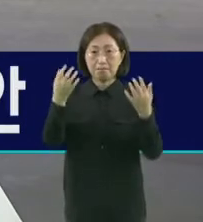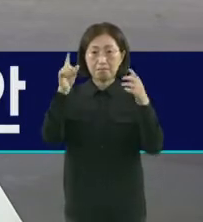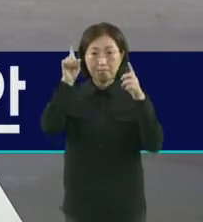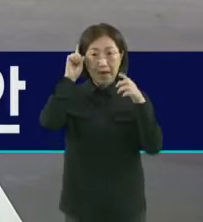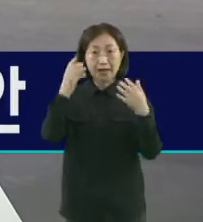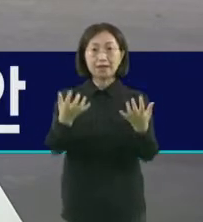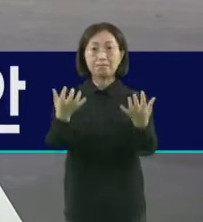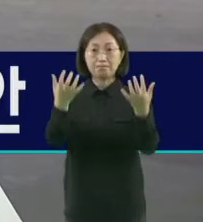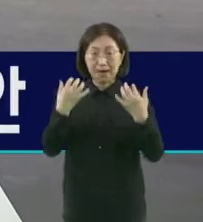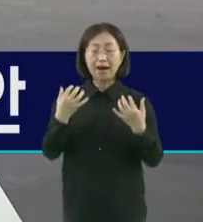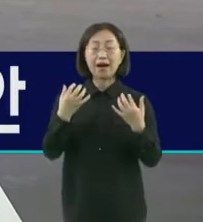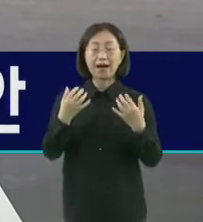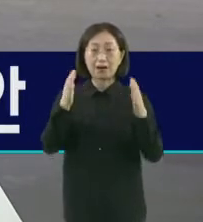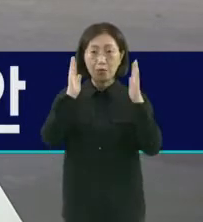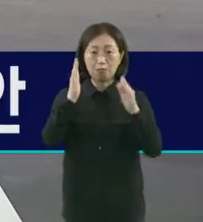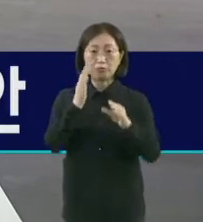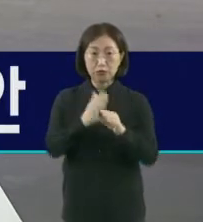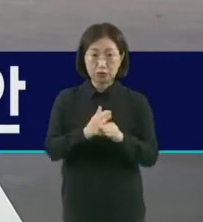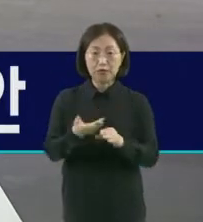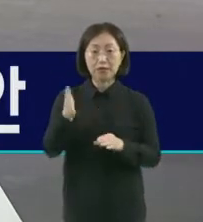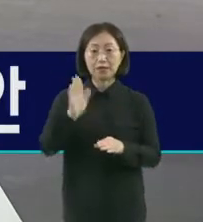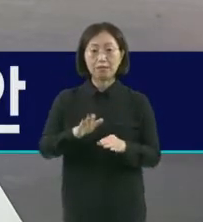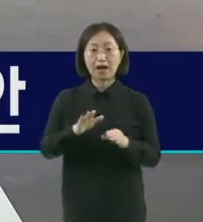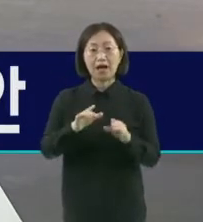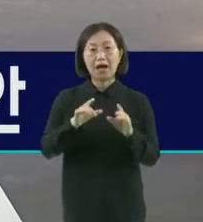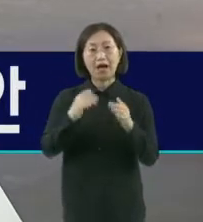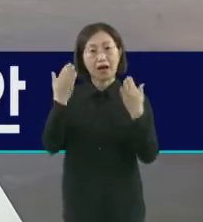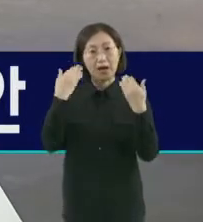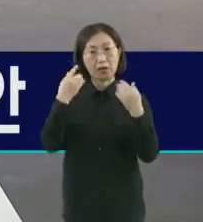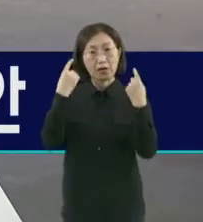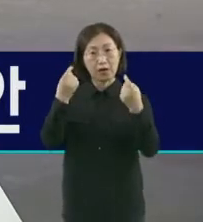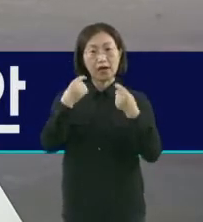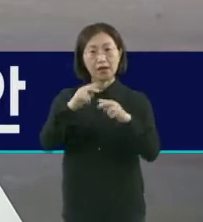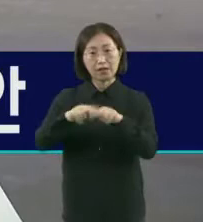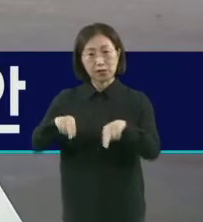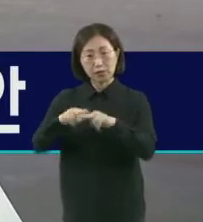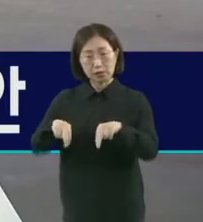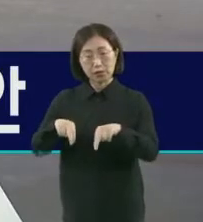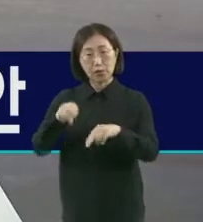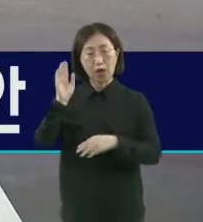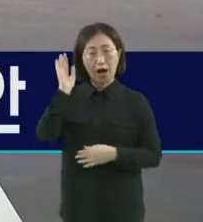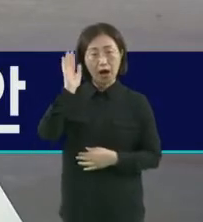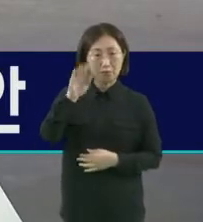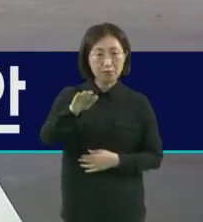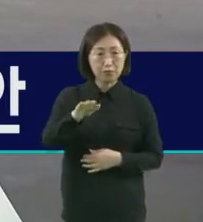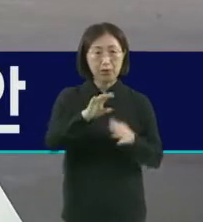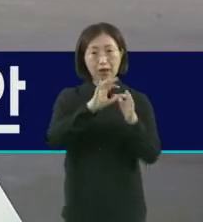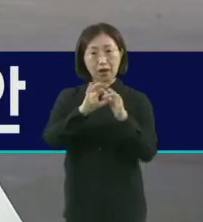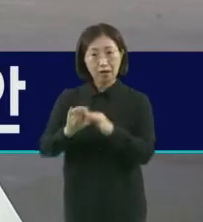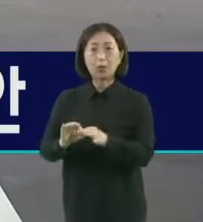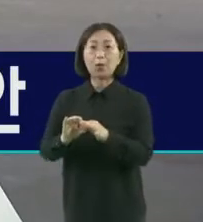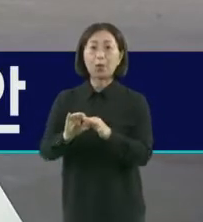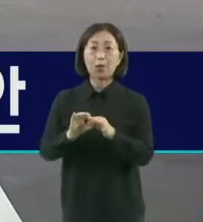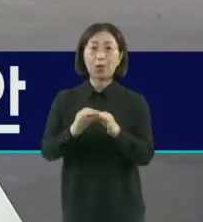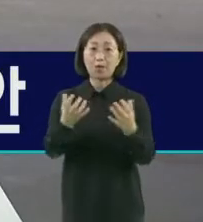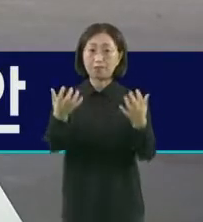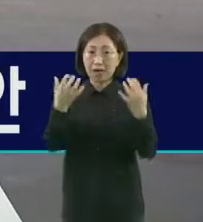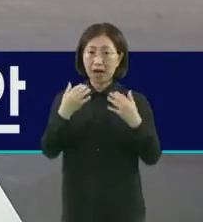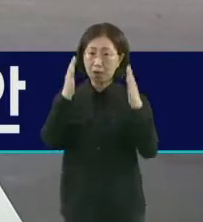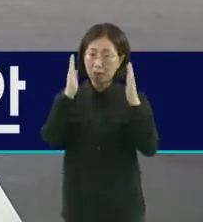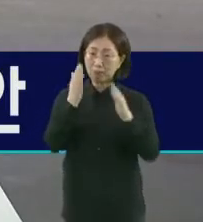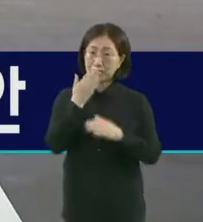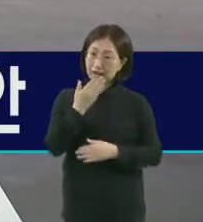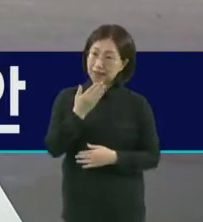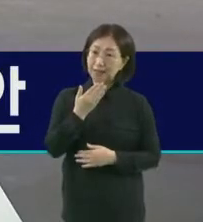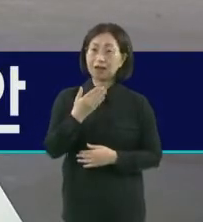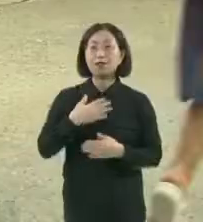있지만 일부 수학여행 취소 사례까지 발생하는 등 계속해서 정상 등교가 가능할지 불안감이 커지고 있습니다. 보도에 김진석